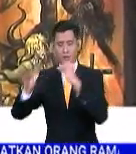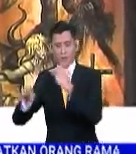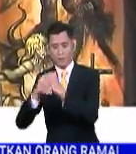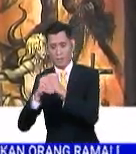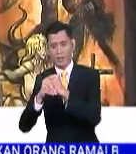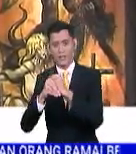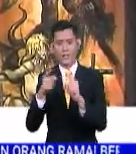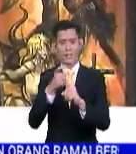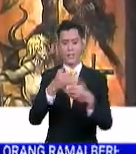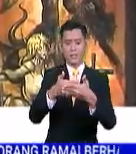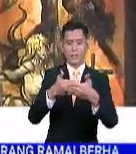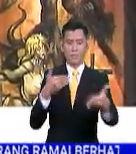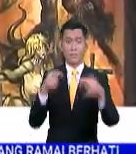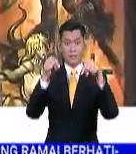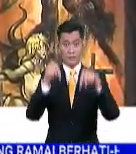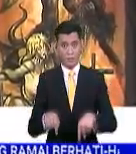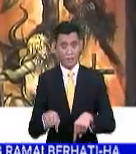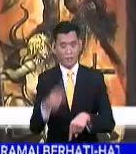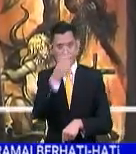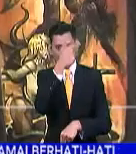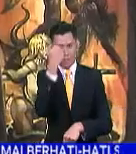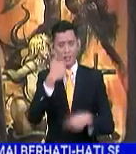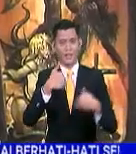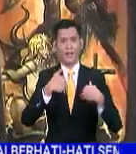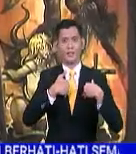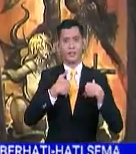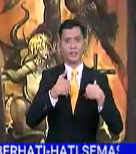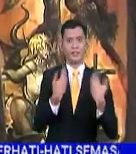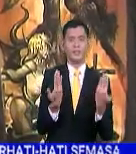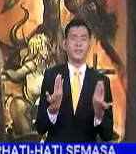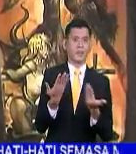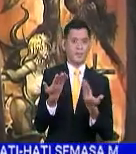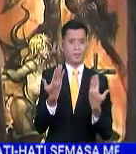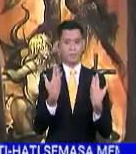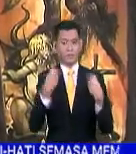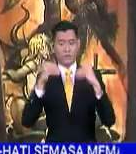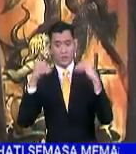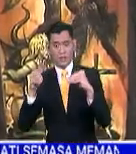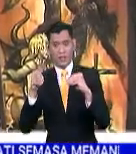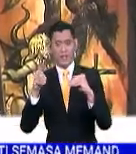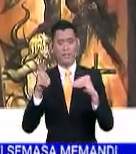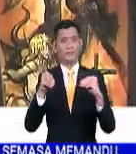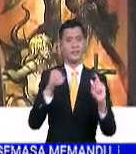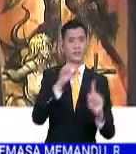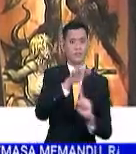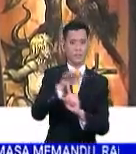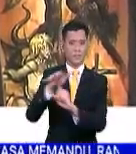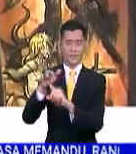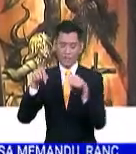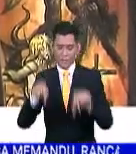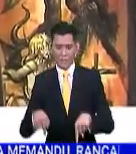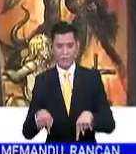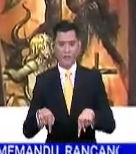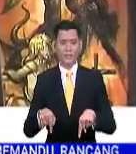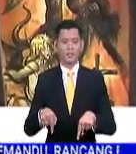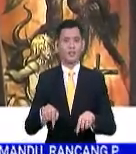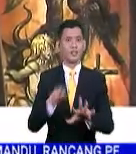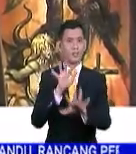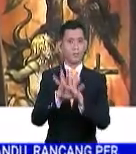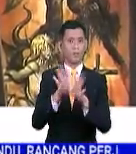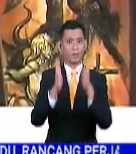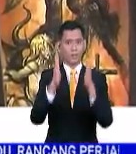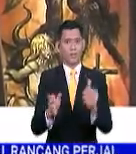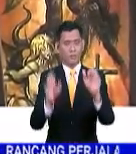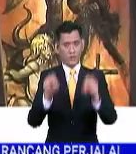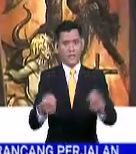yang sebelum-sebelum ni apa ni semua kan, sebab macam ada event collector market macam ni, so orang pun boleh, ramai boleh datang. So sometimes diorang